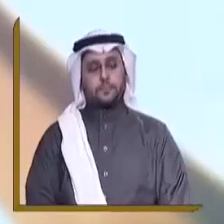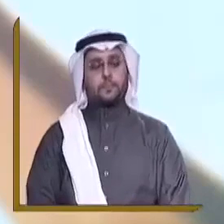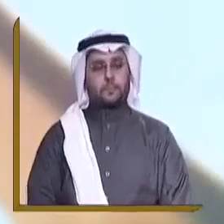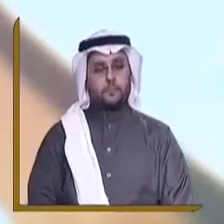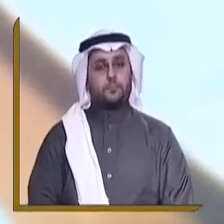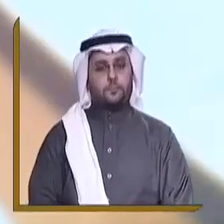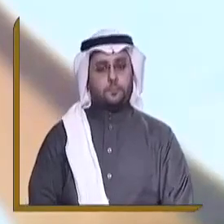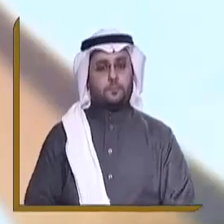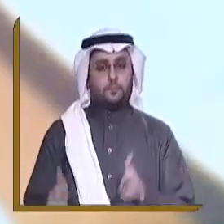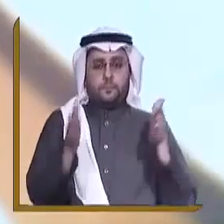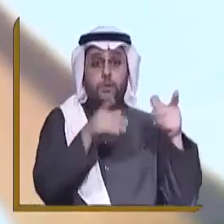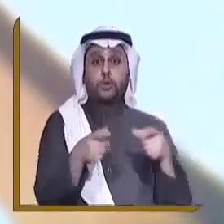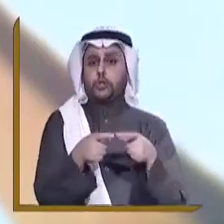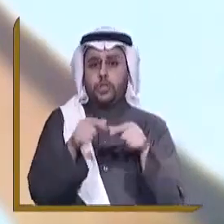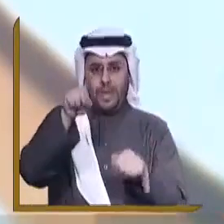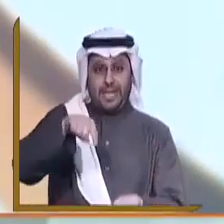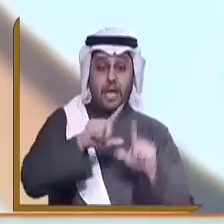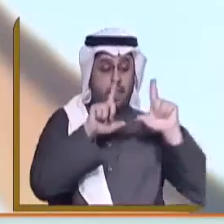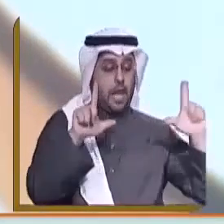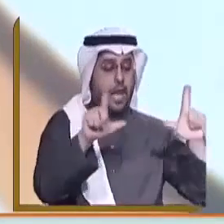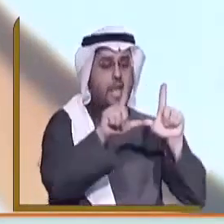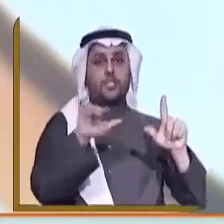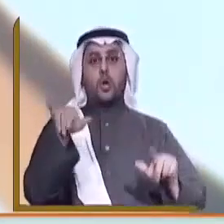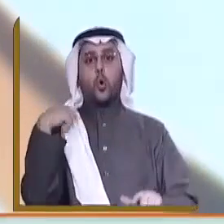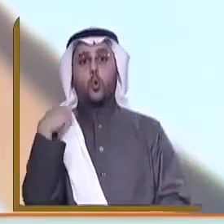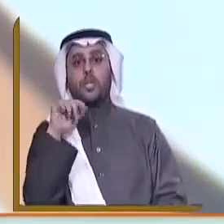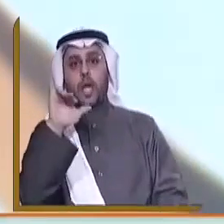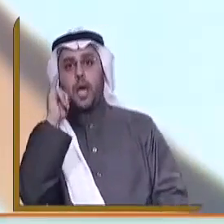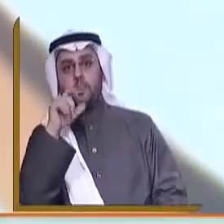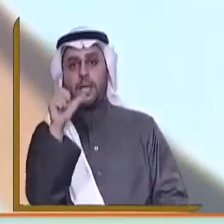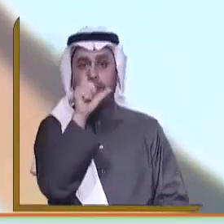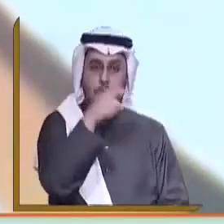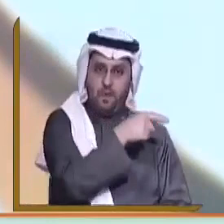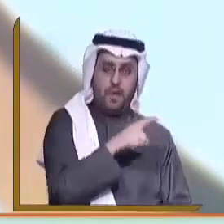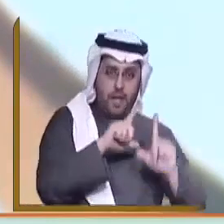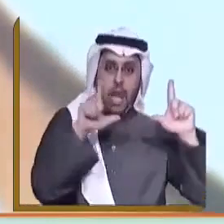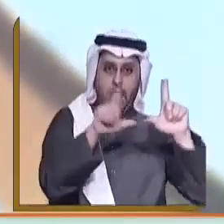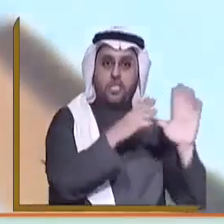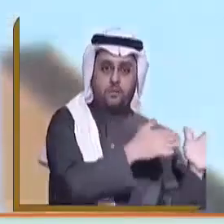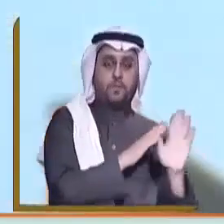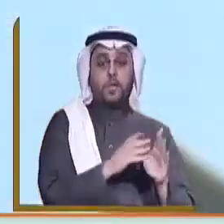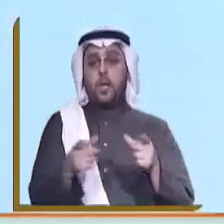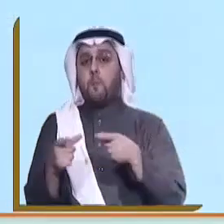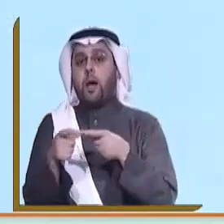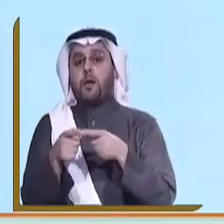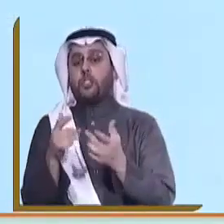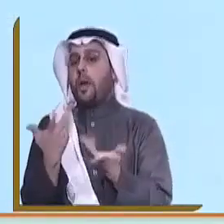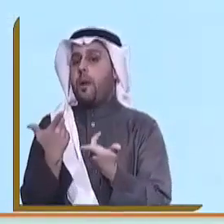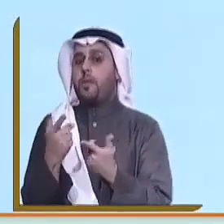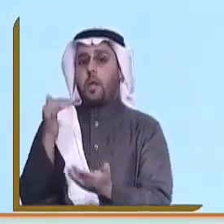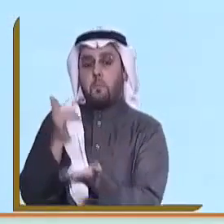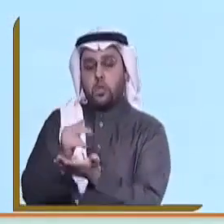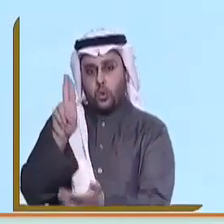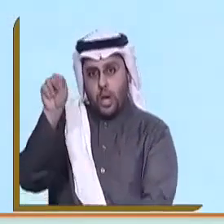المشترك اجتمعت اللجنه الوزاريه العربيه الاسلاميه مع الامين العام للامم المتحده انطونيو